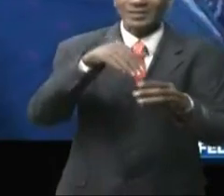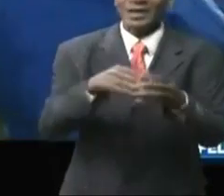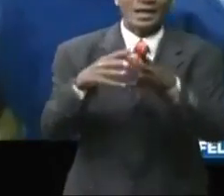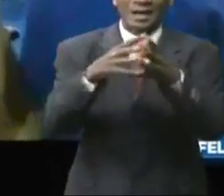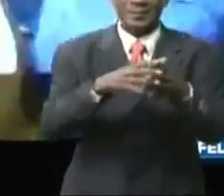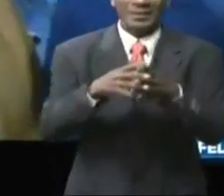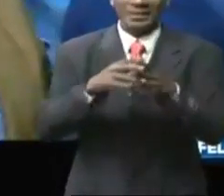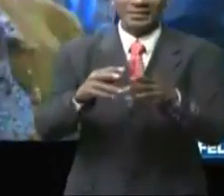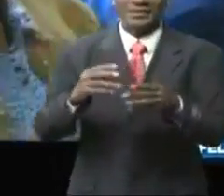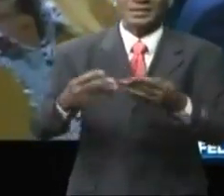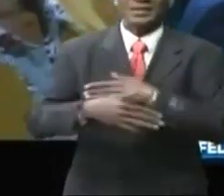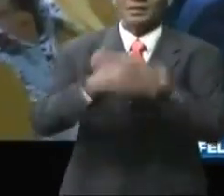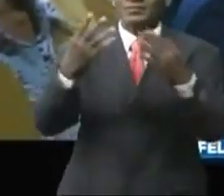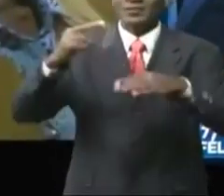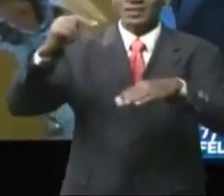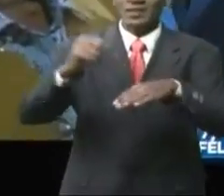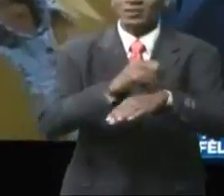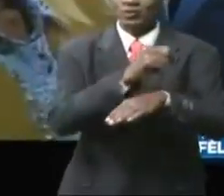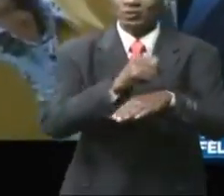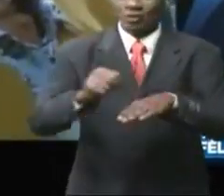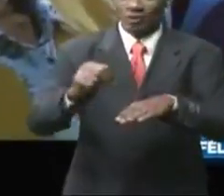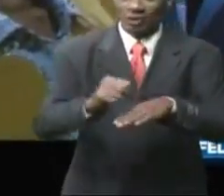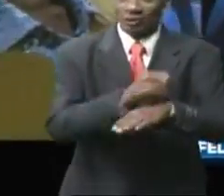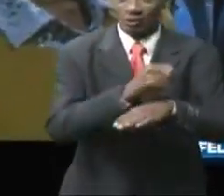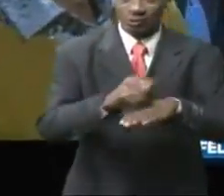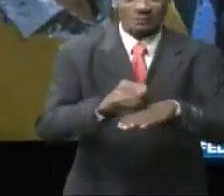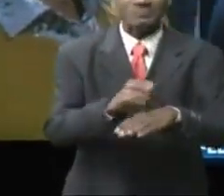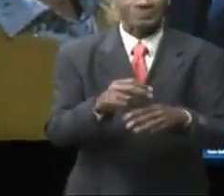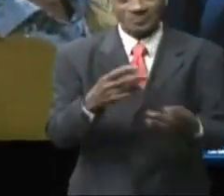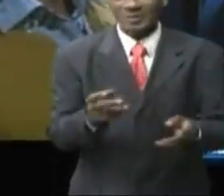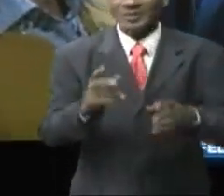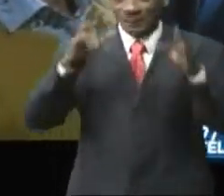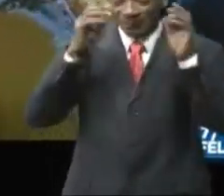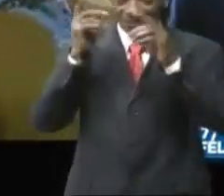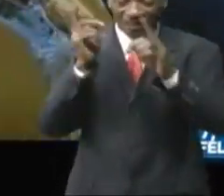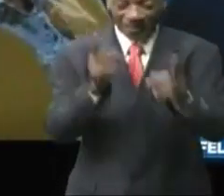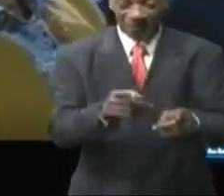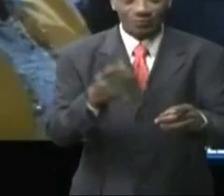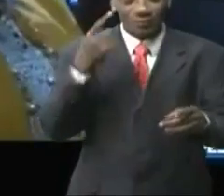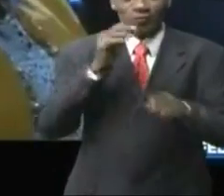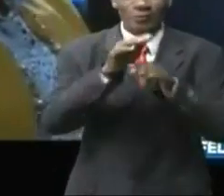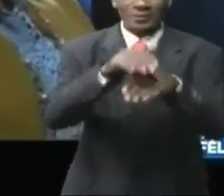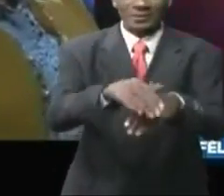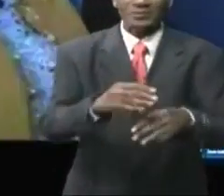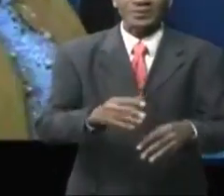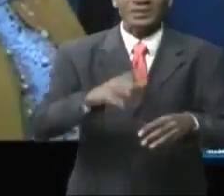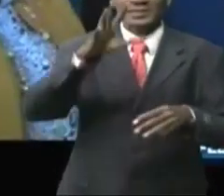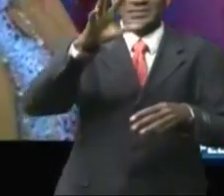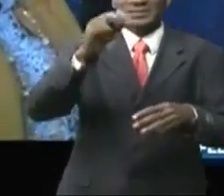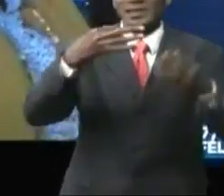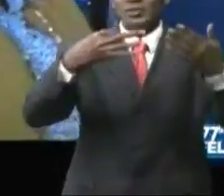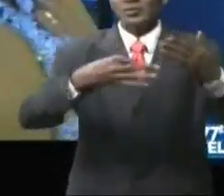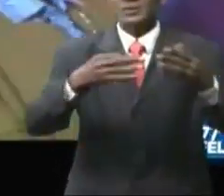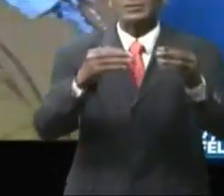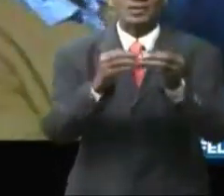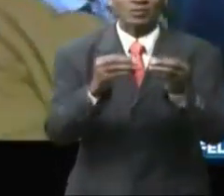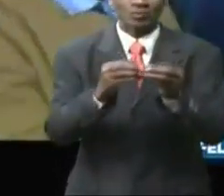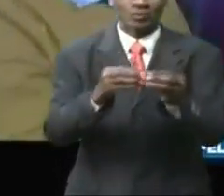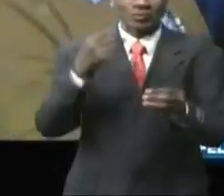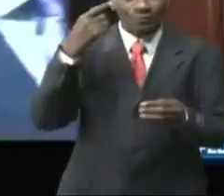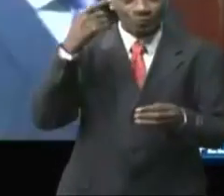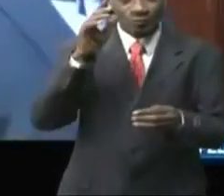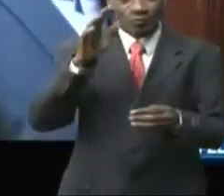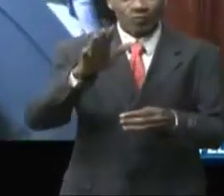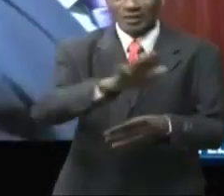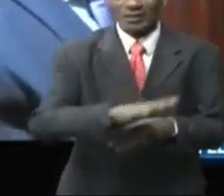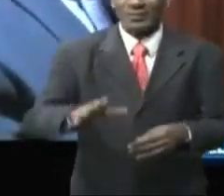Nations Unies le mercredi 20 septembre 2023. Un grand oral très attendu dans l'opinion tant nationale